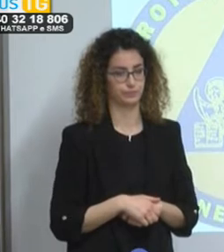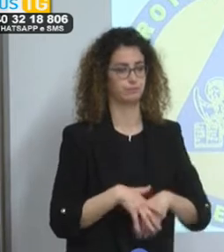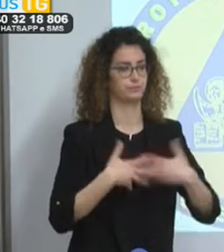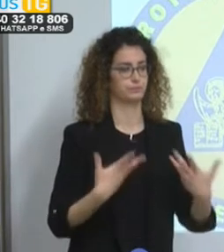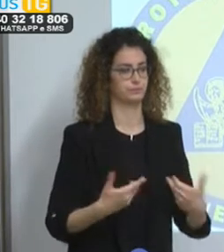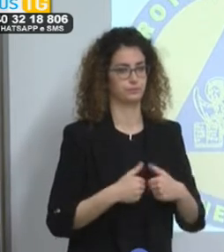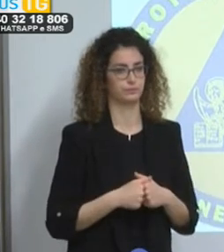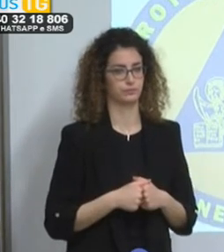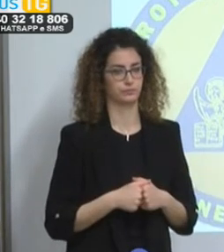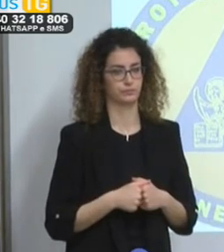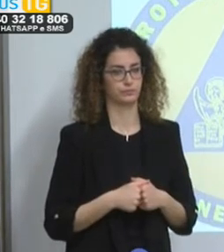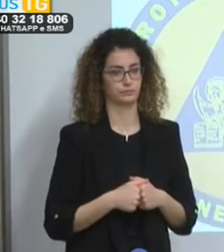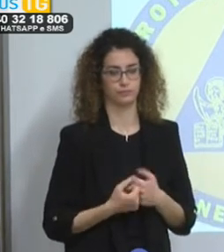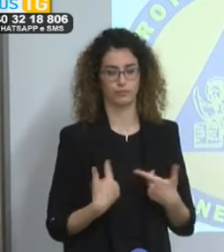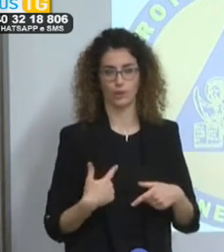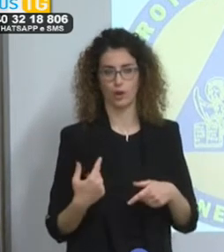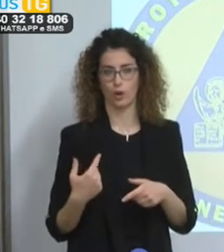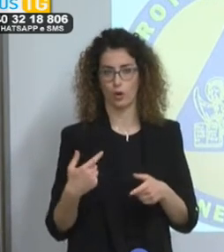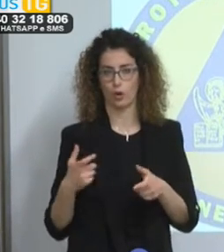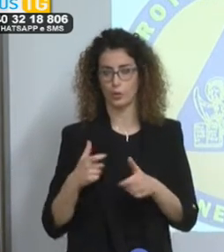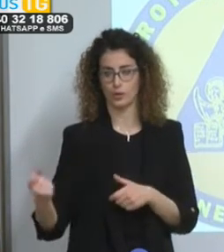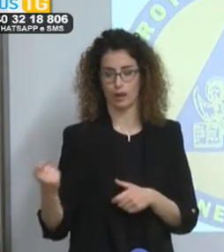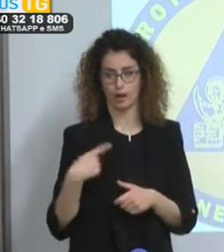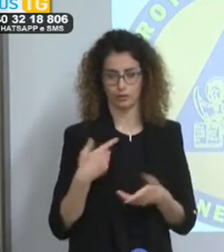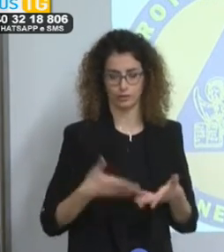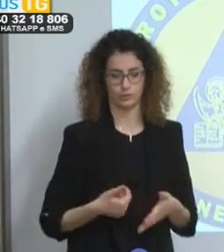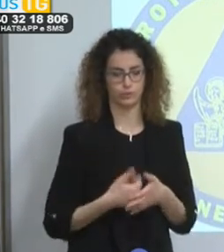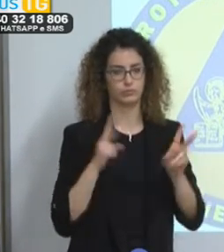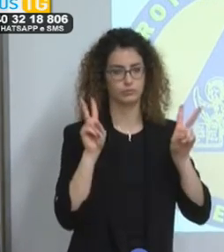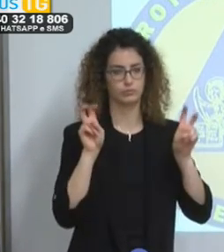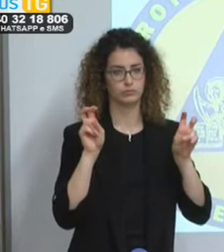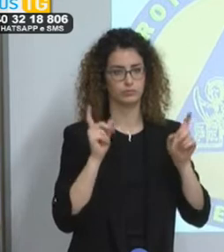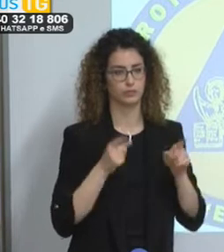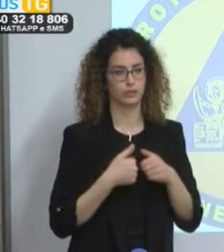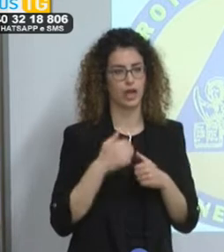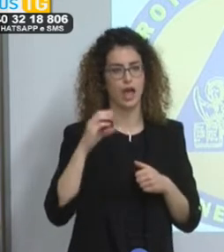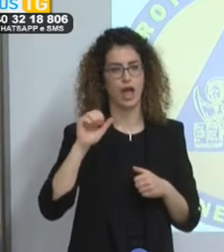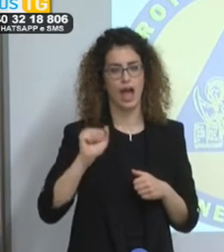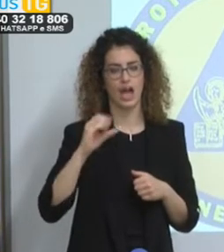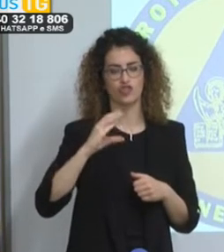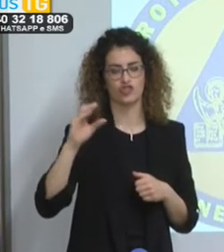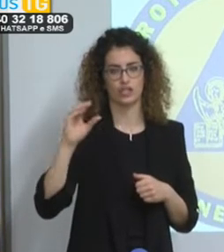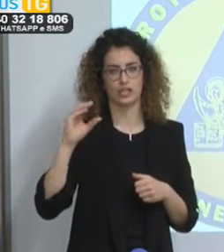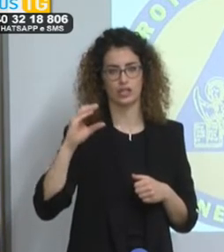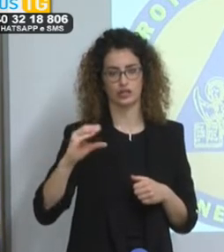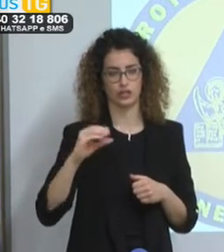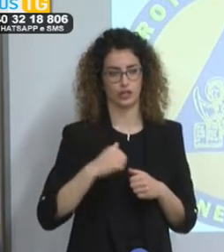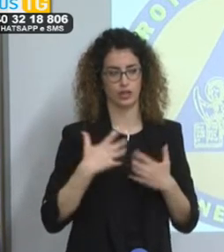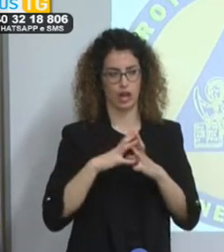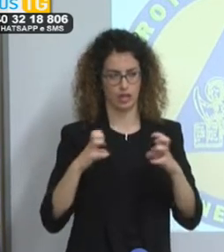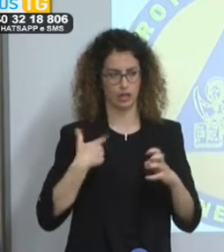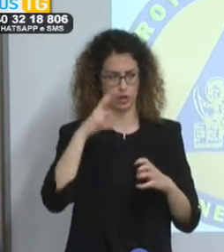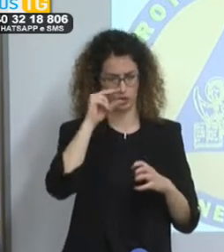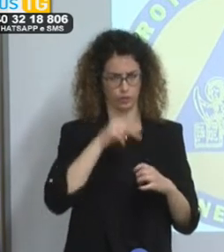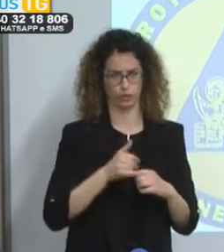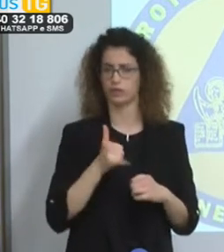Allora, mi è appena arrivato un comunicato che riguarda la ACC, che è un'azienda che lei conosce benissimo, sì. Di